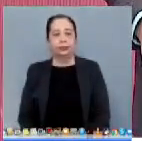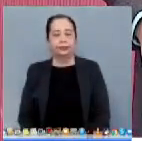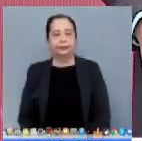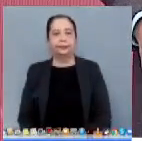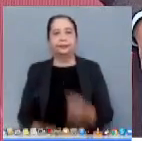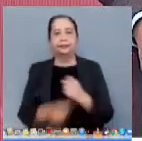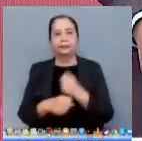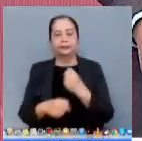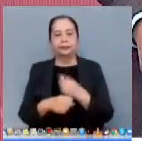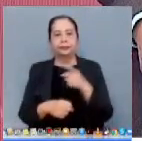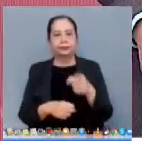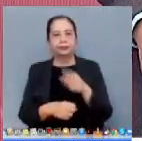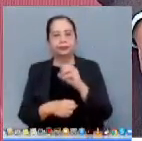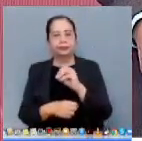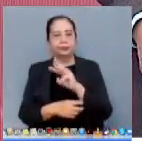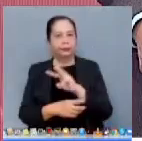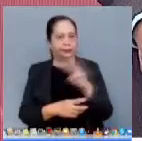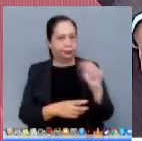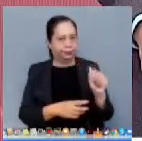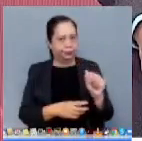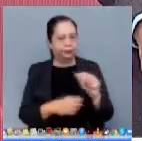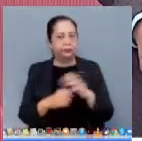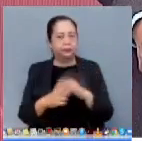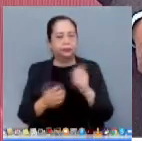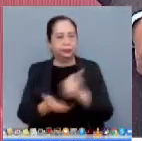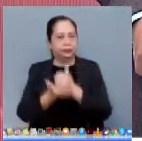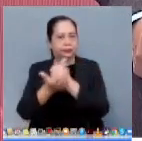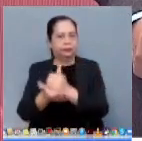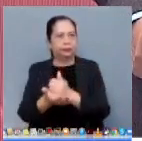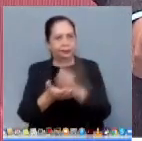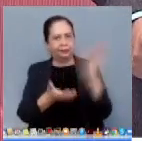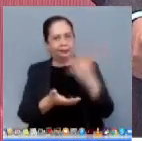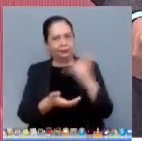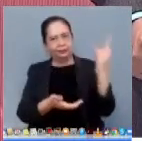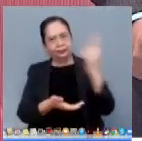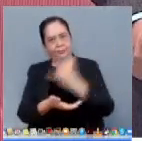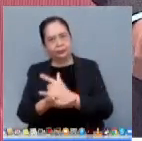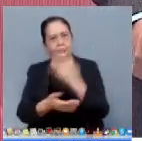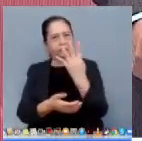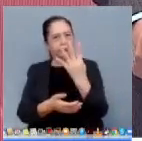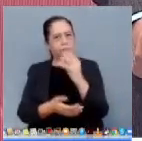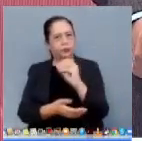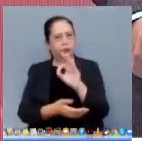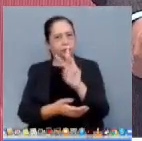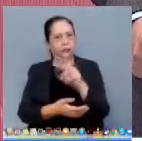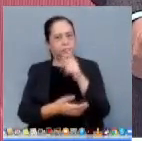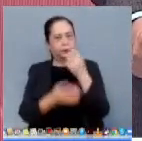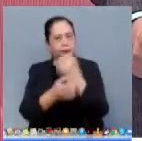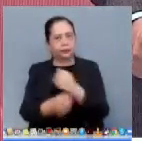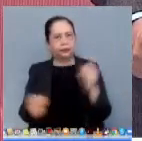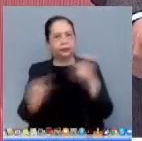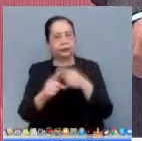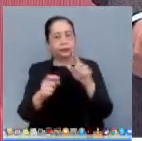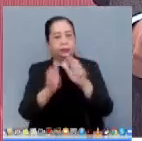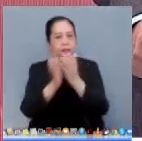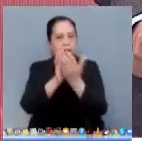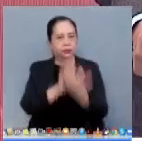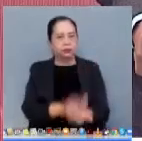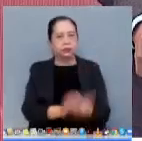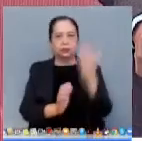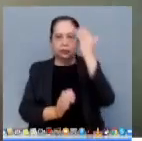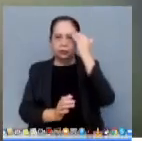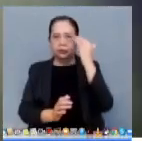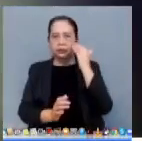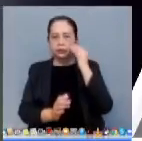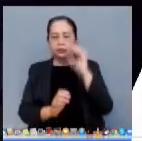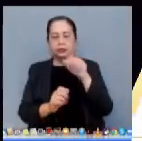Workers Welfare Administration na tutulungan nilang makauwi sa bansa ang 4 na OFW na nakaligtas sa lumubog na Korean ship sa Pacific Ocean.